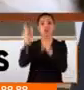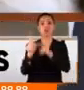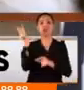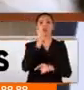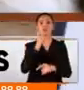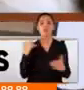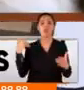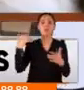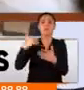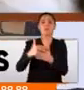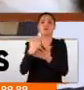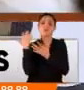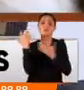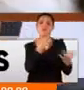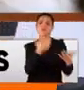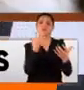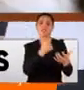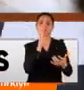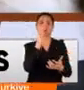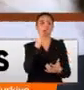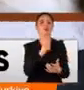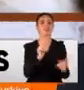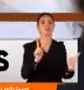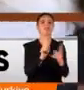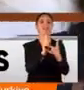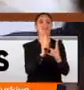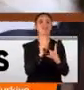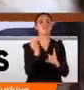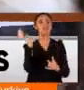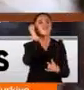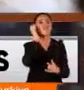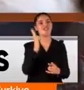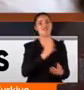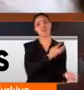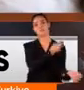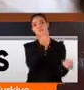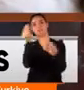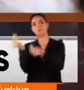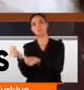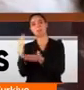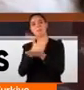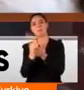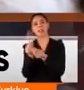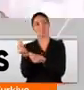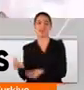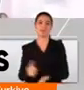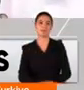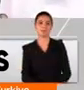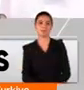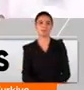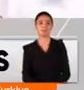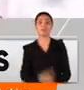yıl boyunca oldukça fazla ilgi gördü. İşte bu ilgi karşısında bir vefa örneği gösterdi. Ölmeden önce mirasından pay bıraktı.